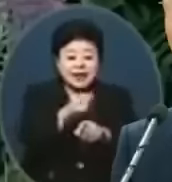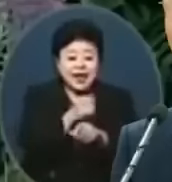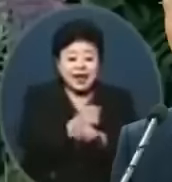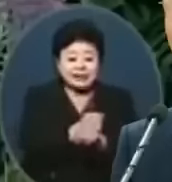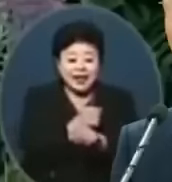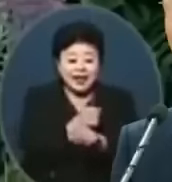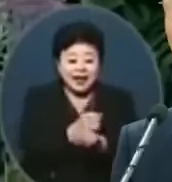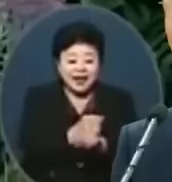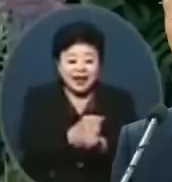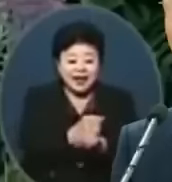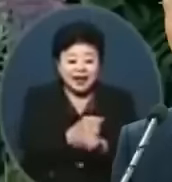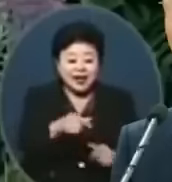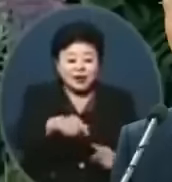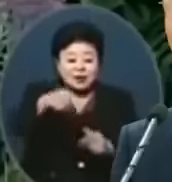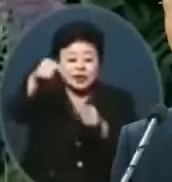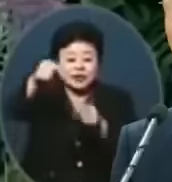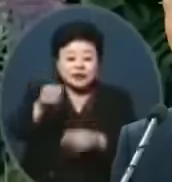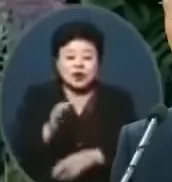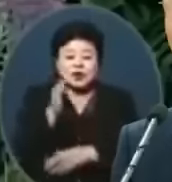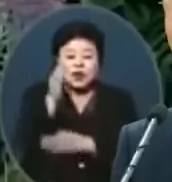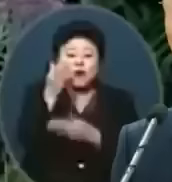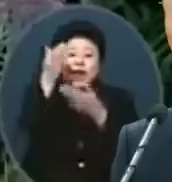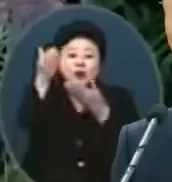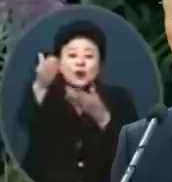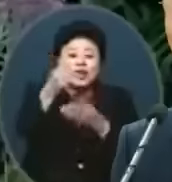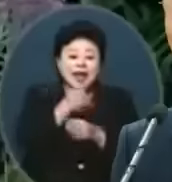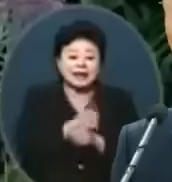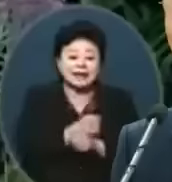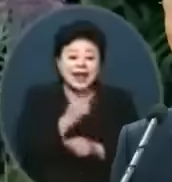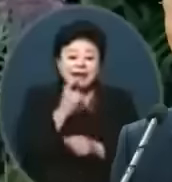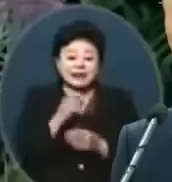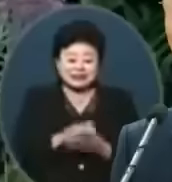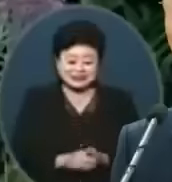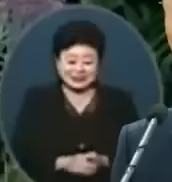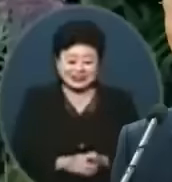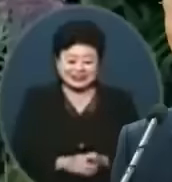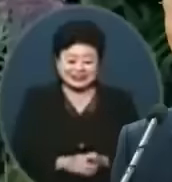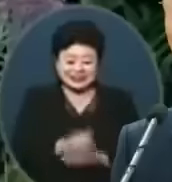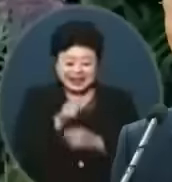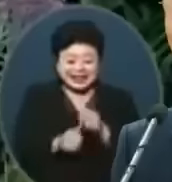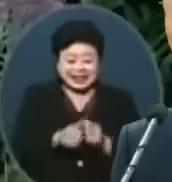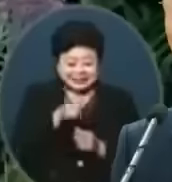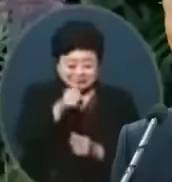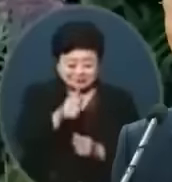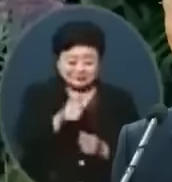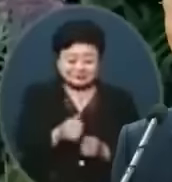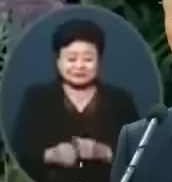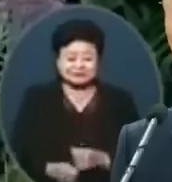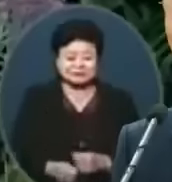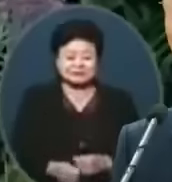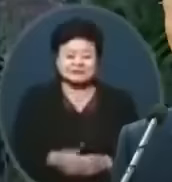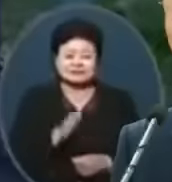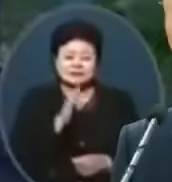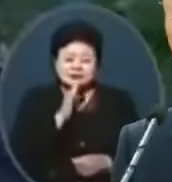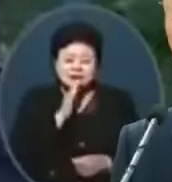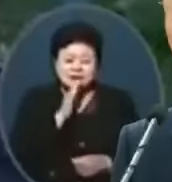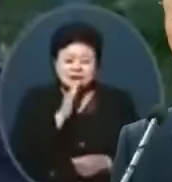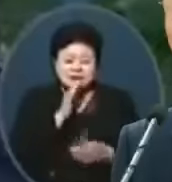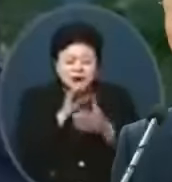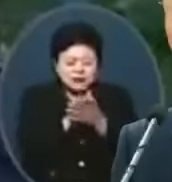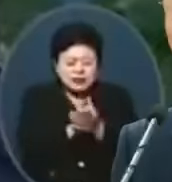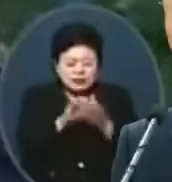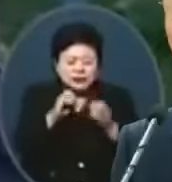그와 함께하여 그를 건지고 영화롭게 하리라고 말씀하고 있는 것입니다. 하나님이 얼마나 우리의